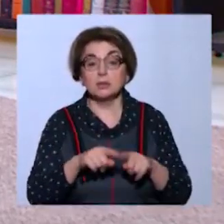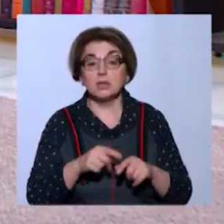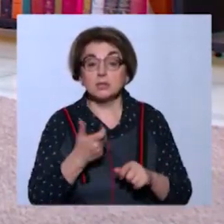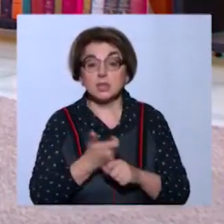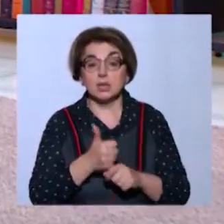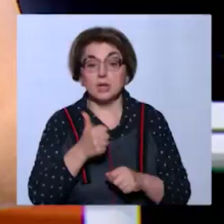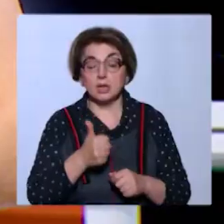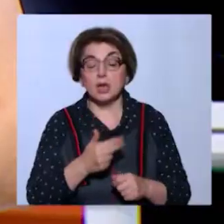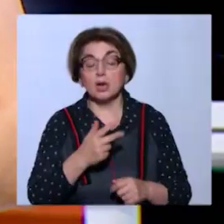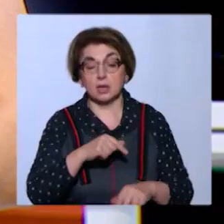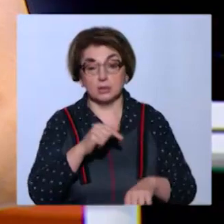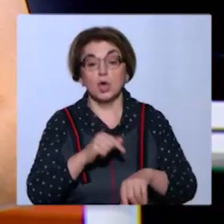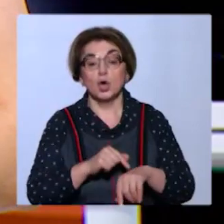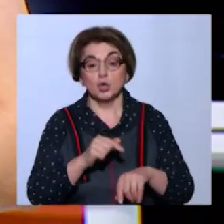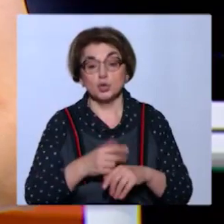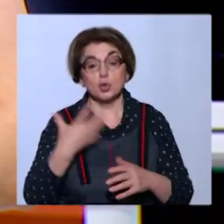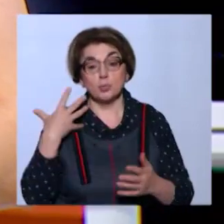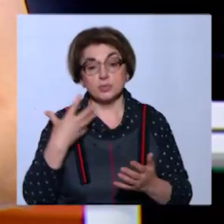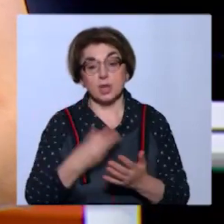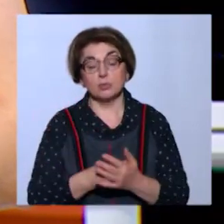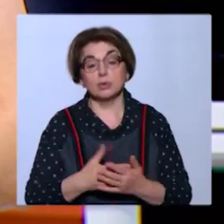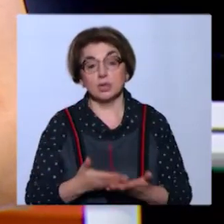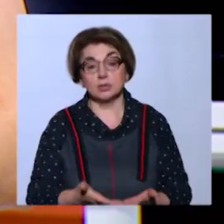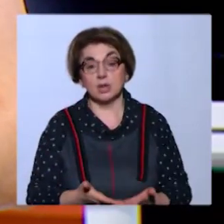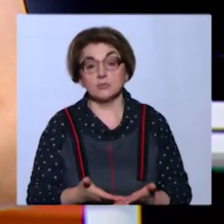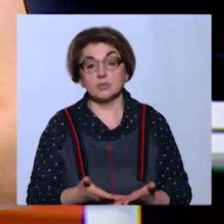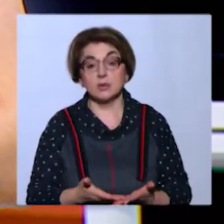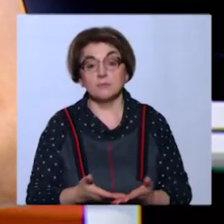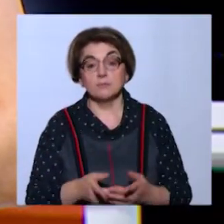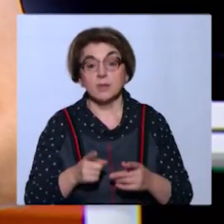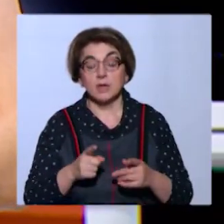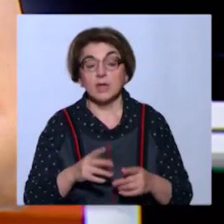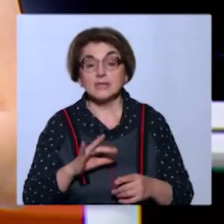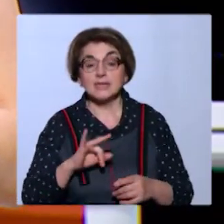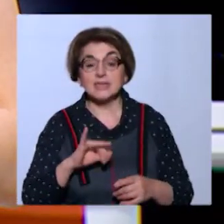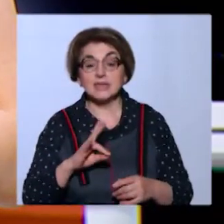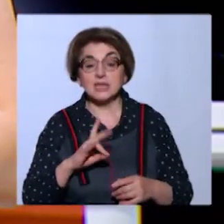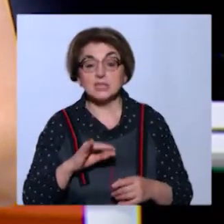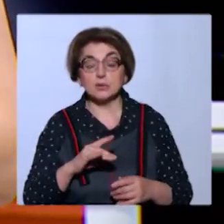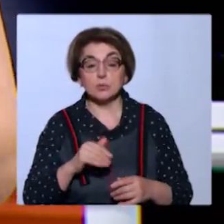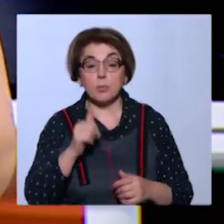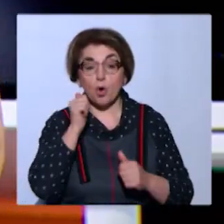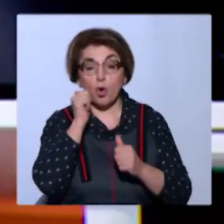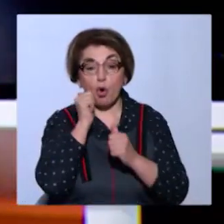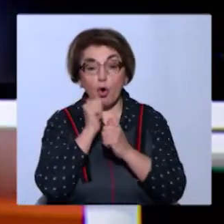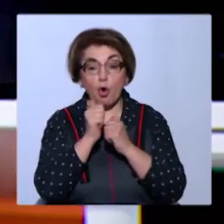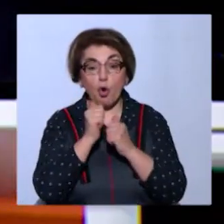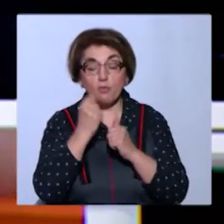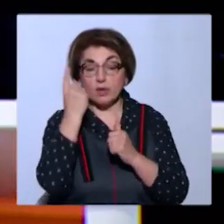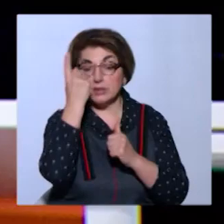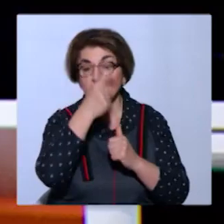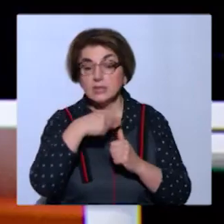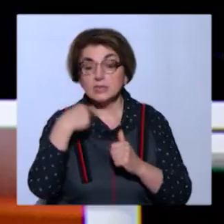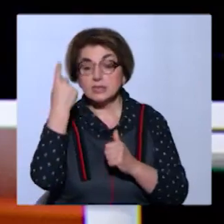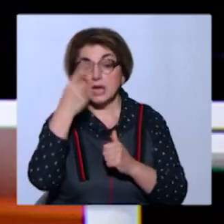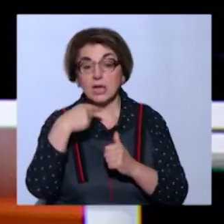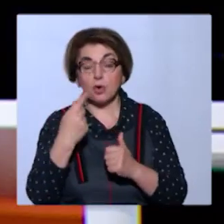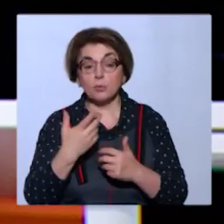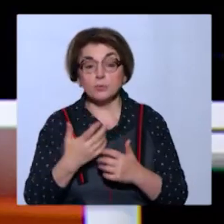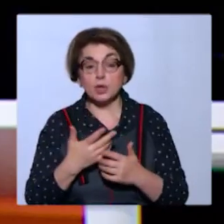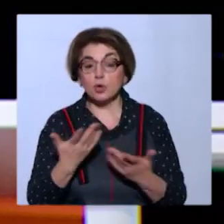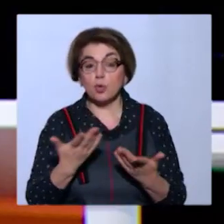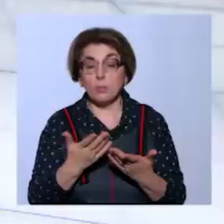ძალიან კარგად გრძნობს თავს. მაგრამ ეს ინტენსივობა ყოველი სახეობისათვის,